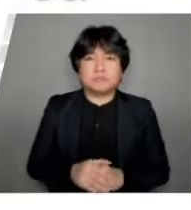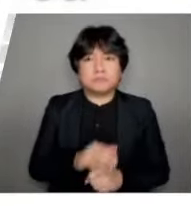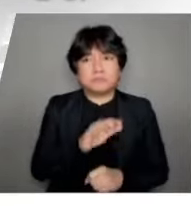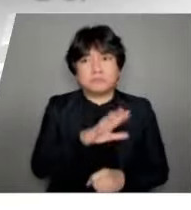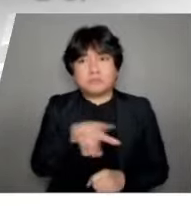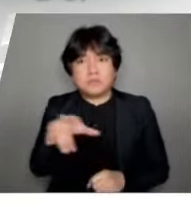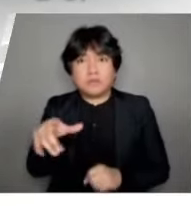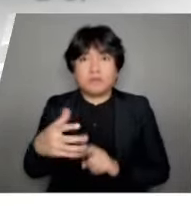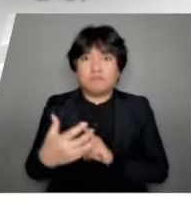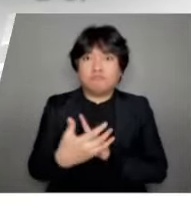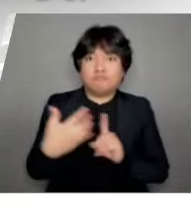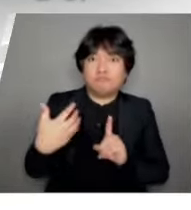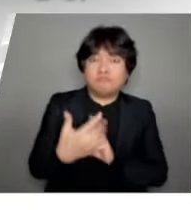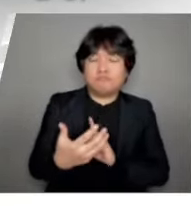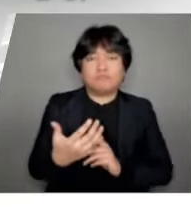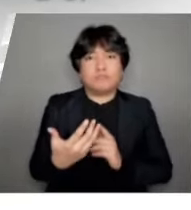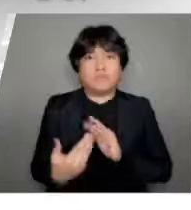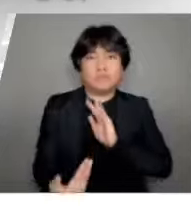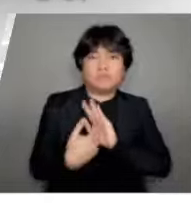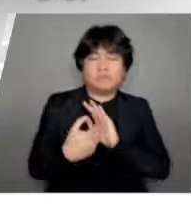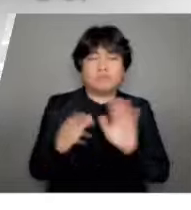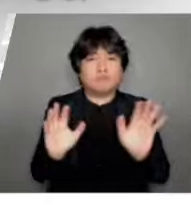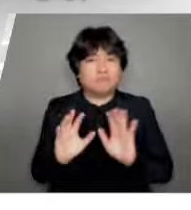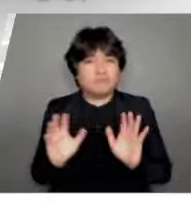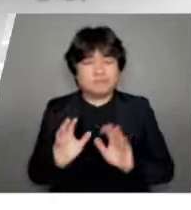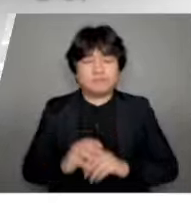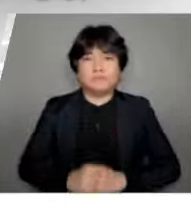kanila, personal man o sa internet.